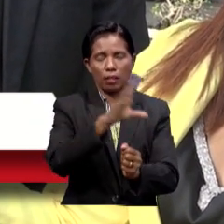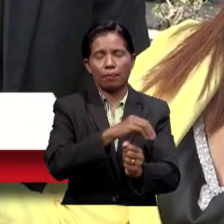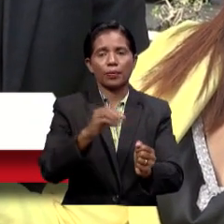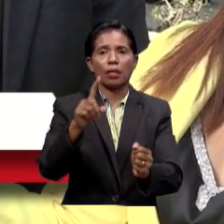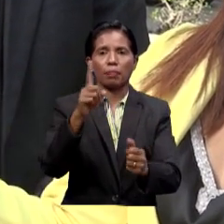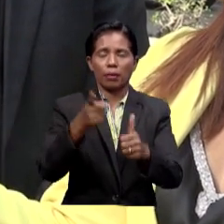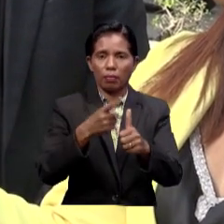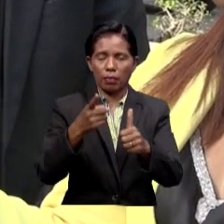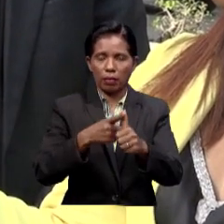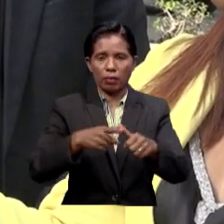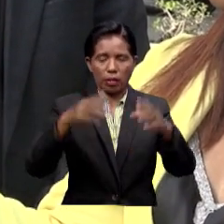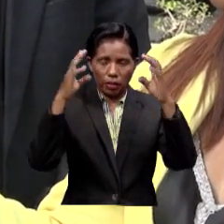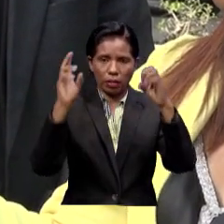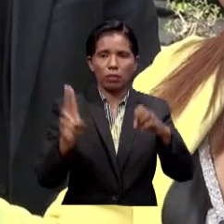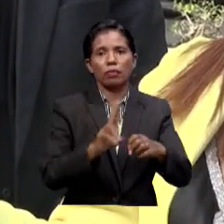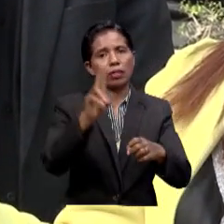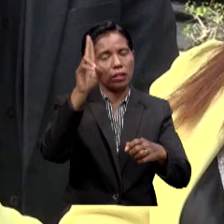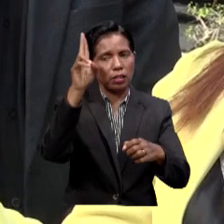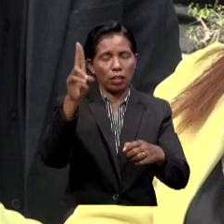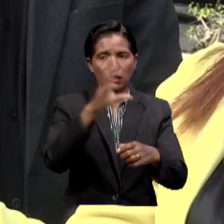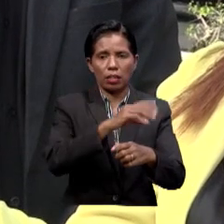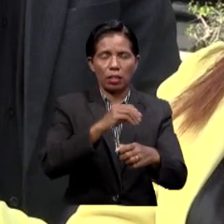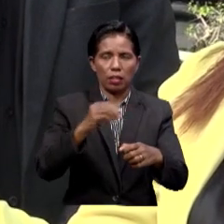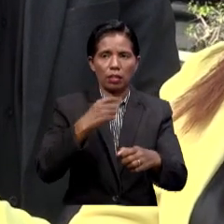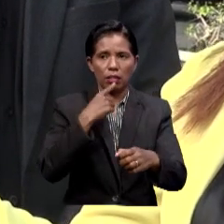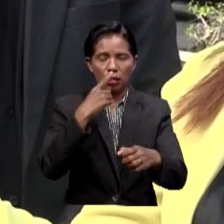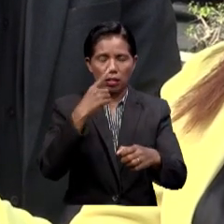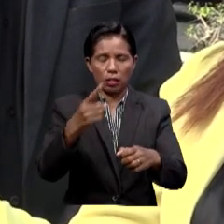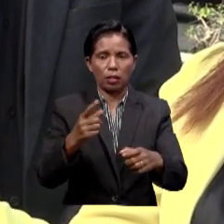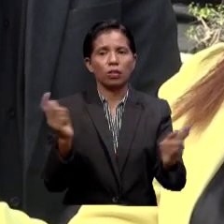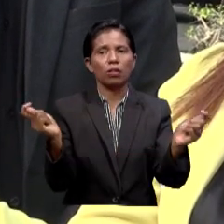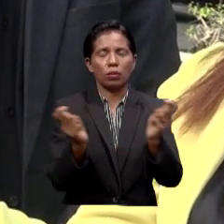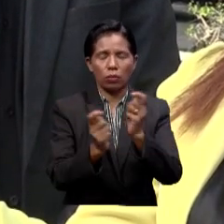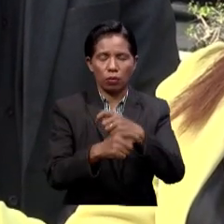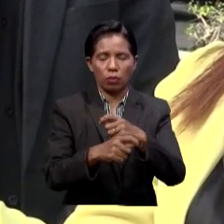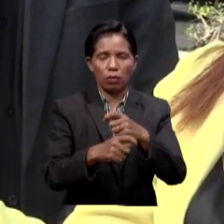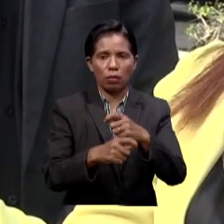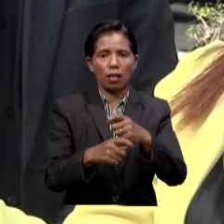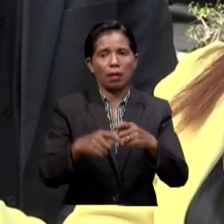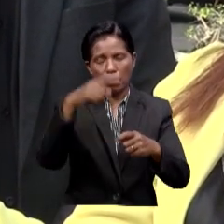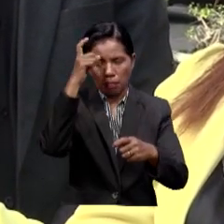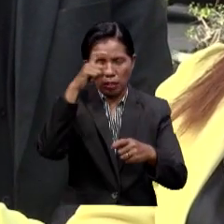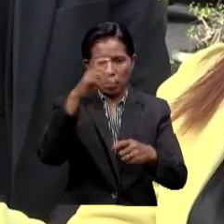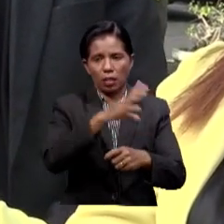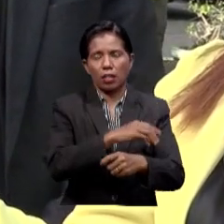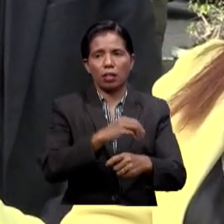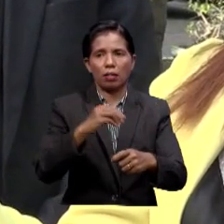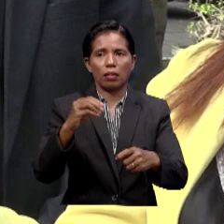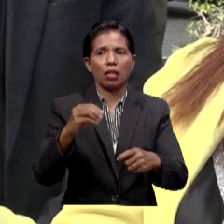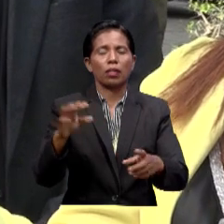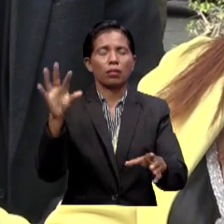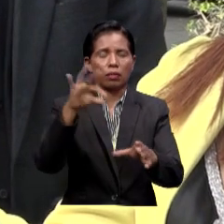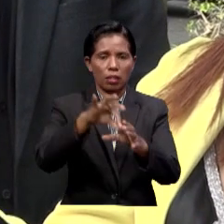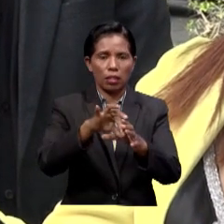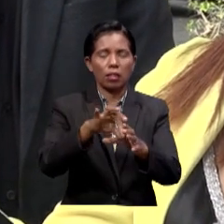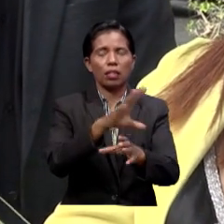kedua, MOU pengembangan sumber daya manusia dan pertukaran pengetahuan antara Komisi Pemilihan Umum Indonesia